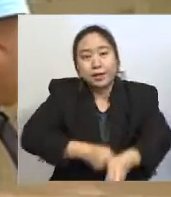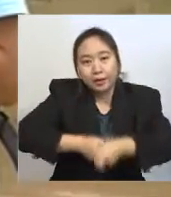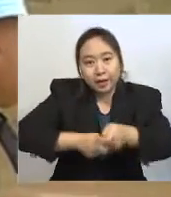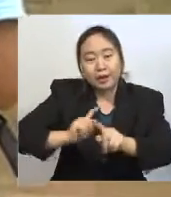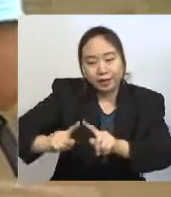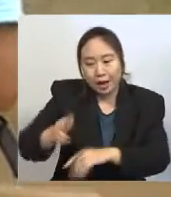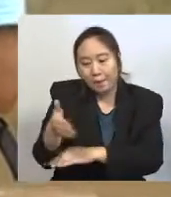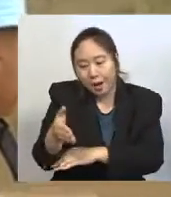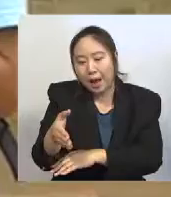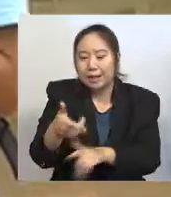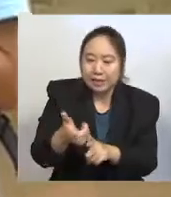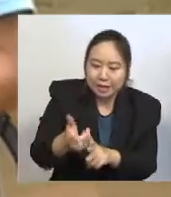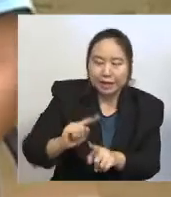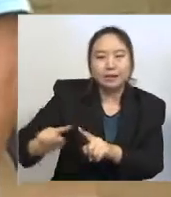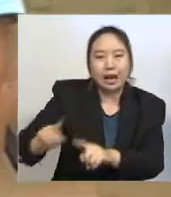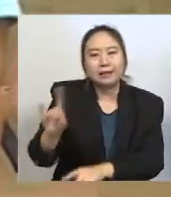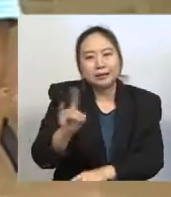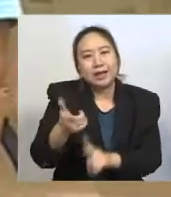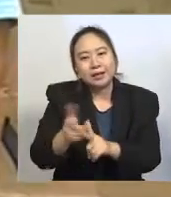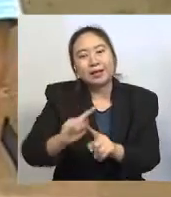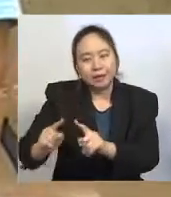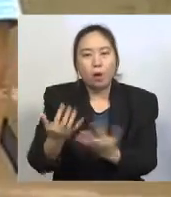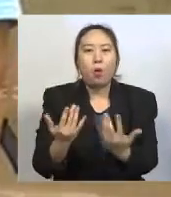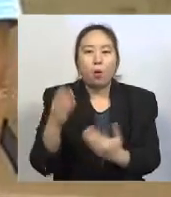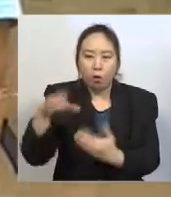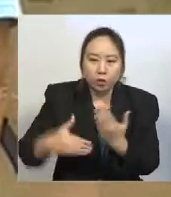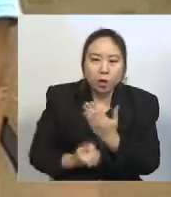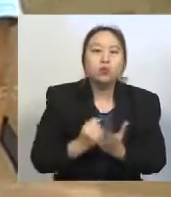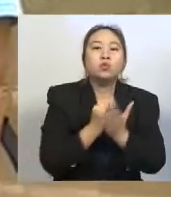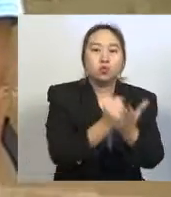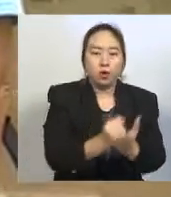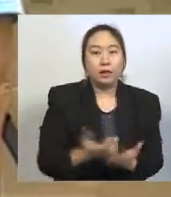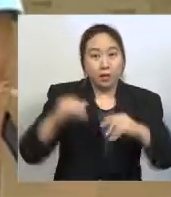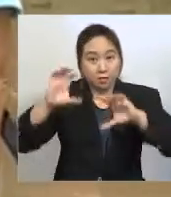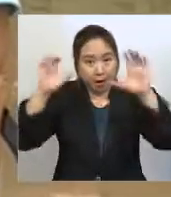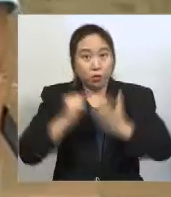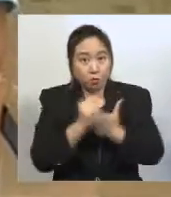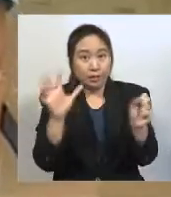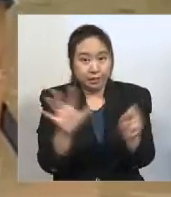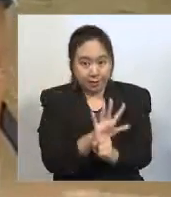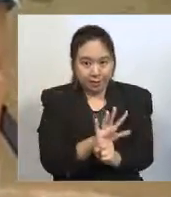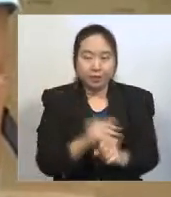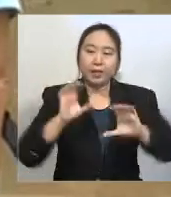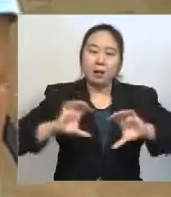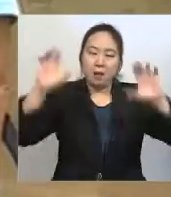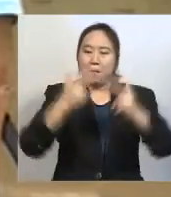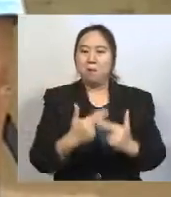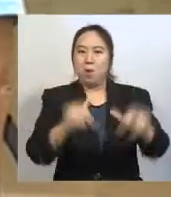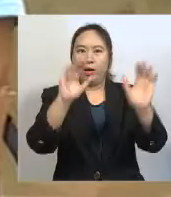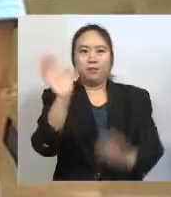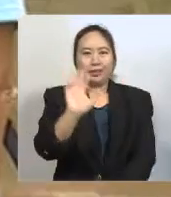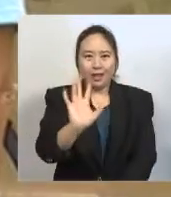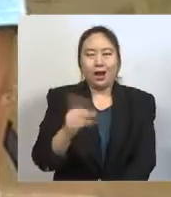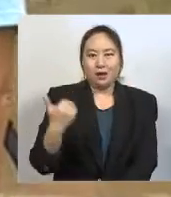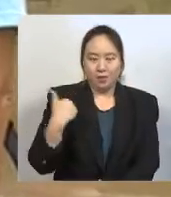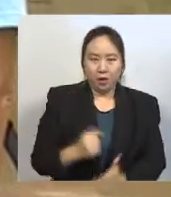ทางช่วยเหลือเยียวยาพี่น้องในโอกาสต่อไปครับ ครับเรียกว่าทางรัฐจะมาช่วยประชาชนอย่างเต็มที่นะฮะ ครับผมรัฐนี่ไม่ได้นิ่งนอนใจนะครับเราก็ได้มี